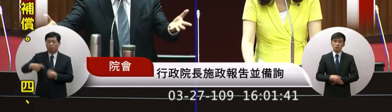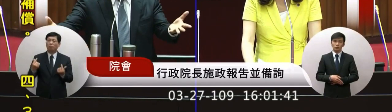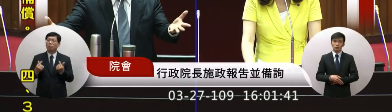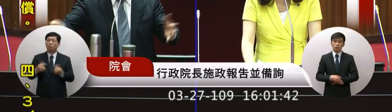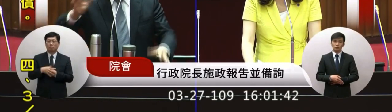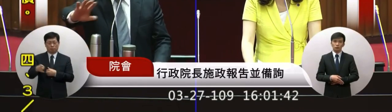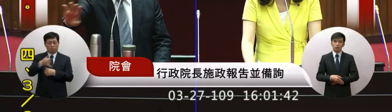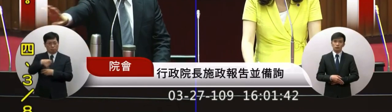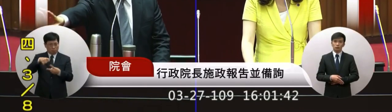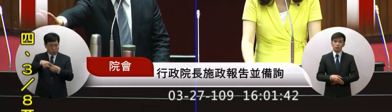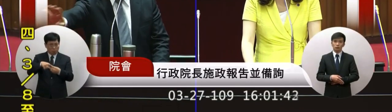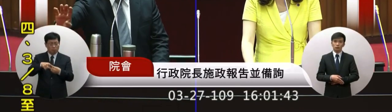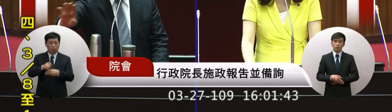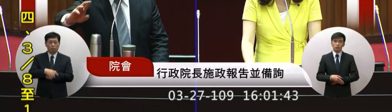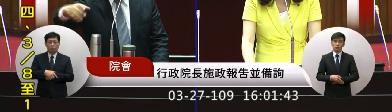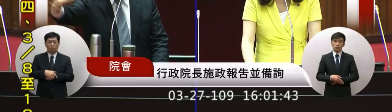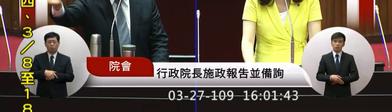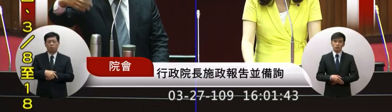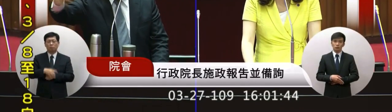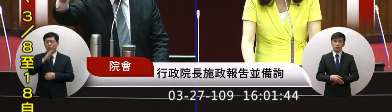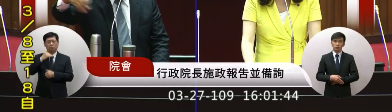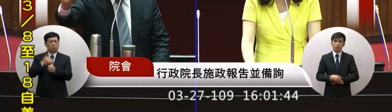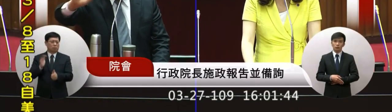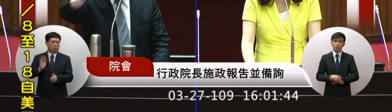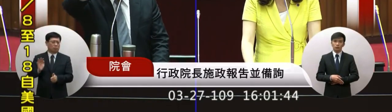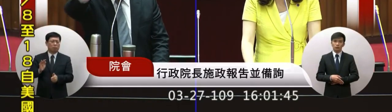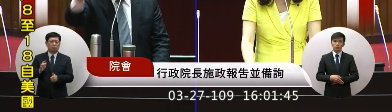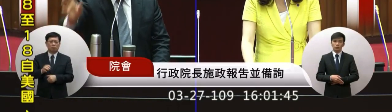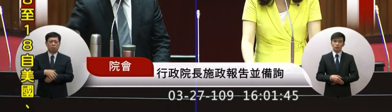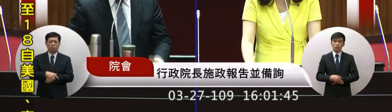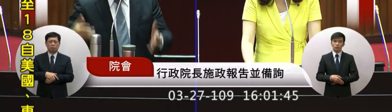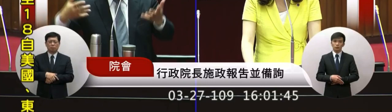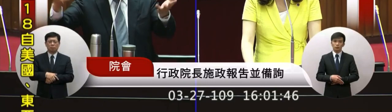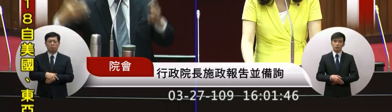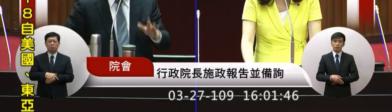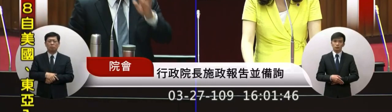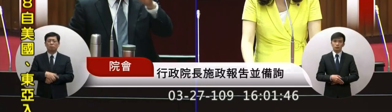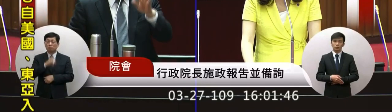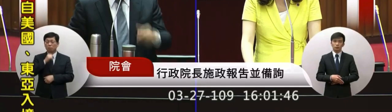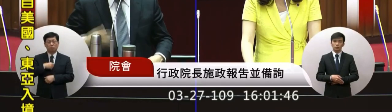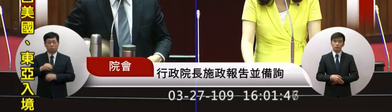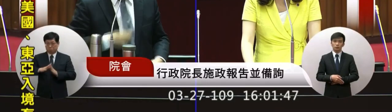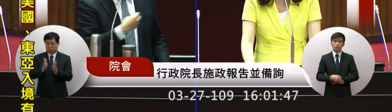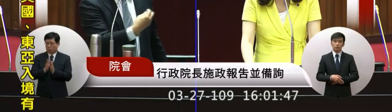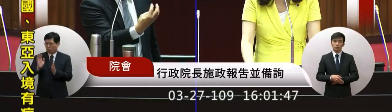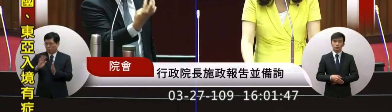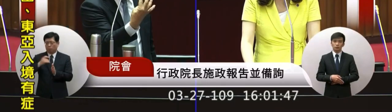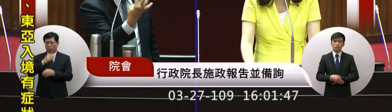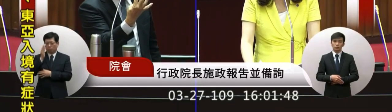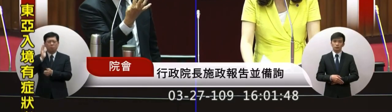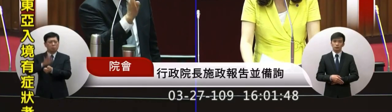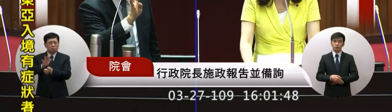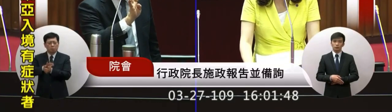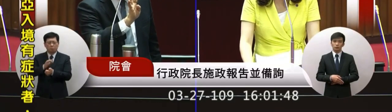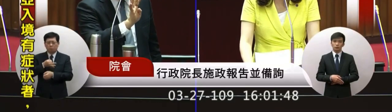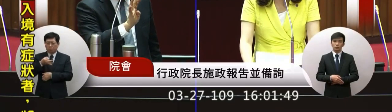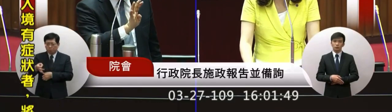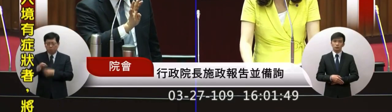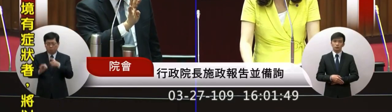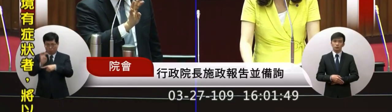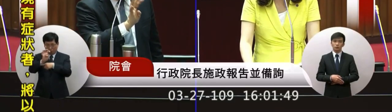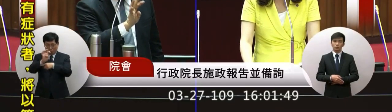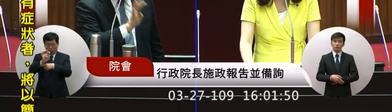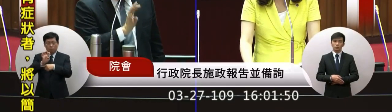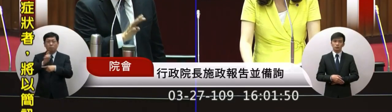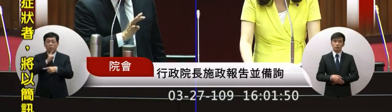如他的员工，不要给他之前什么就是解雇了，不要，政府帮他出